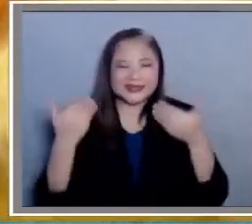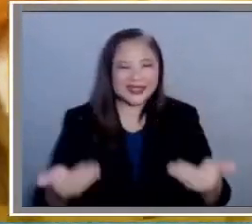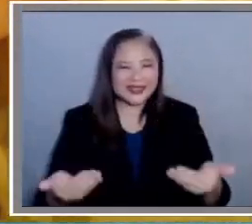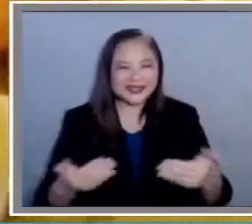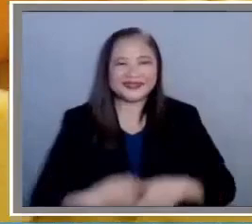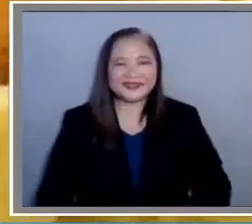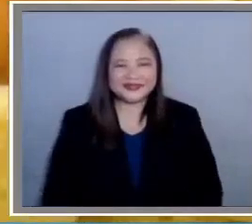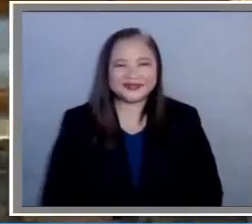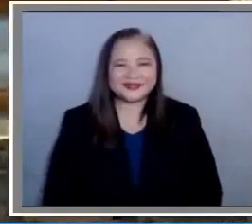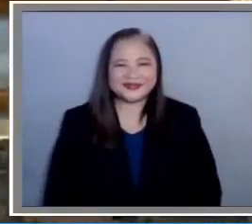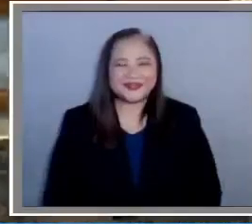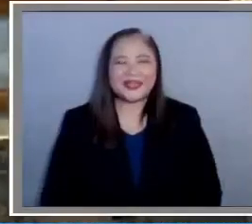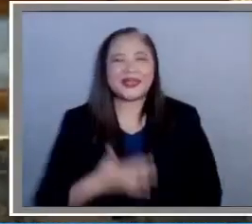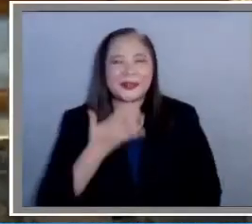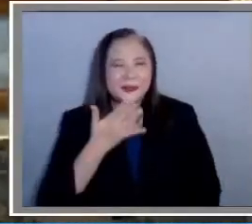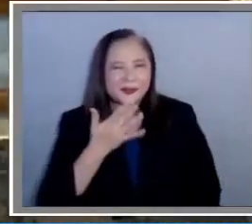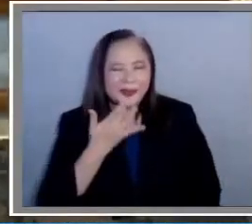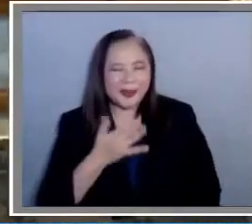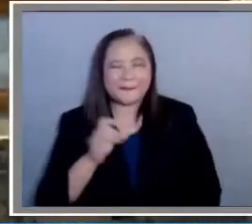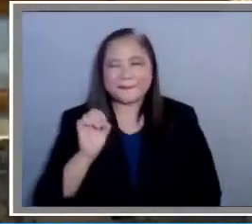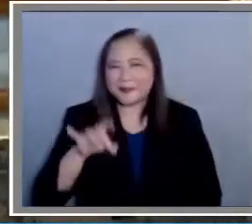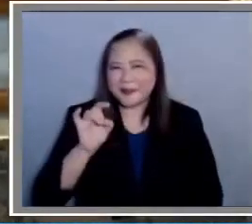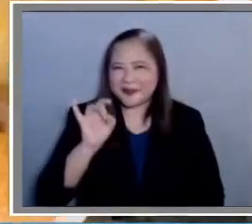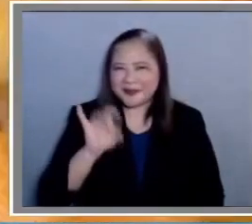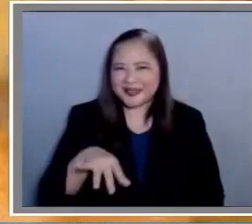Yum, yum, yum! Ping, ping, ping!